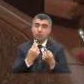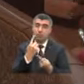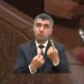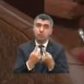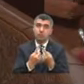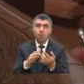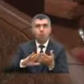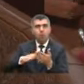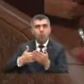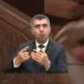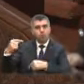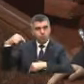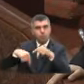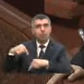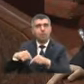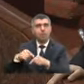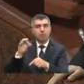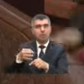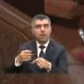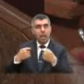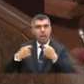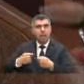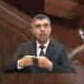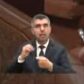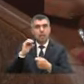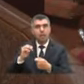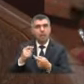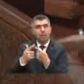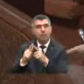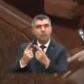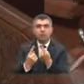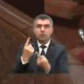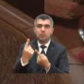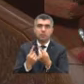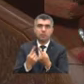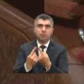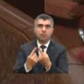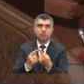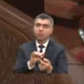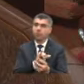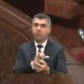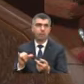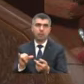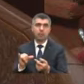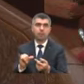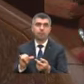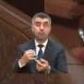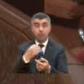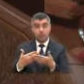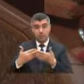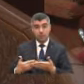لهم كل شيء دخلوه، حتى السيد الرئيس يقول لهم لا شيء غير مفهوم. ايوا تبعوا ما يمكن